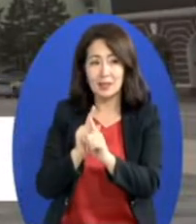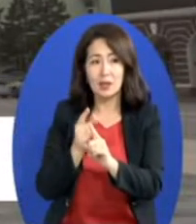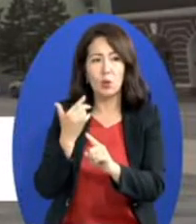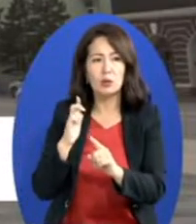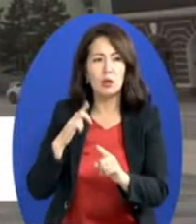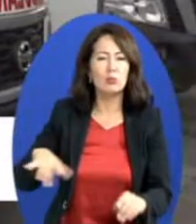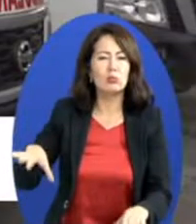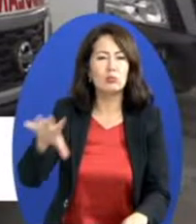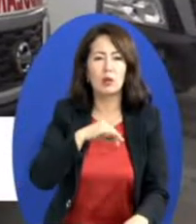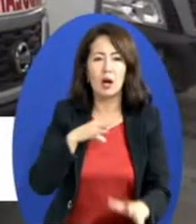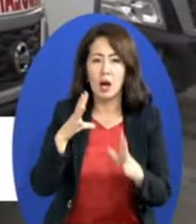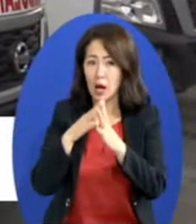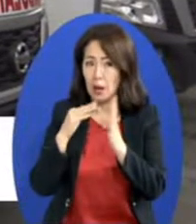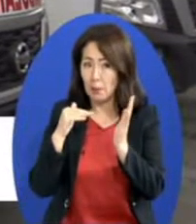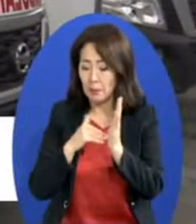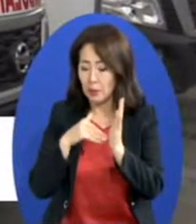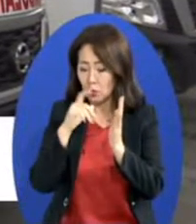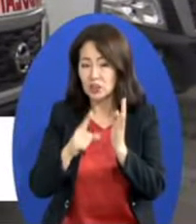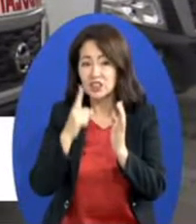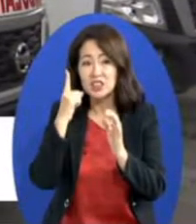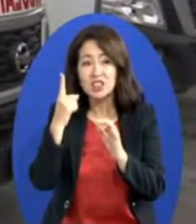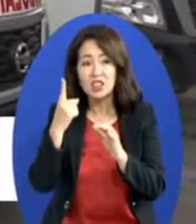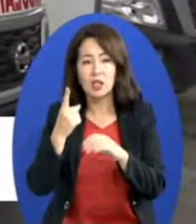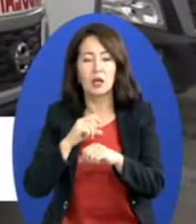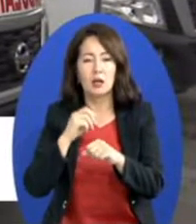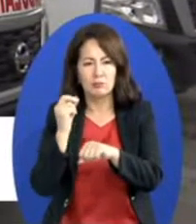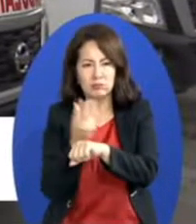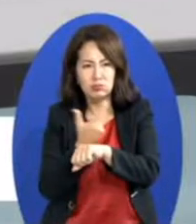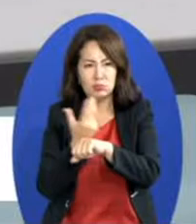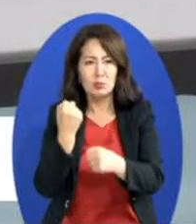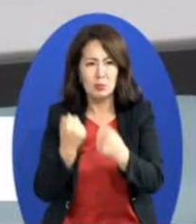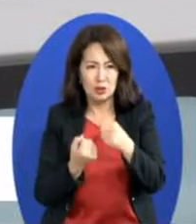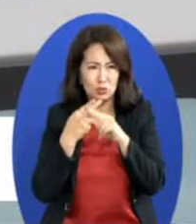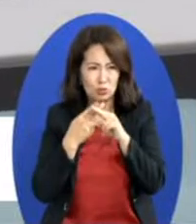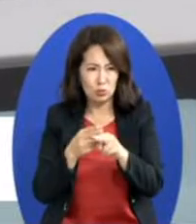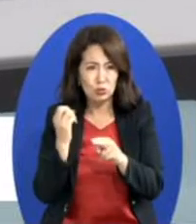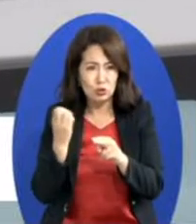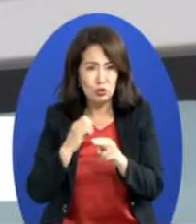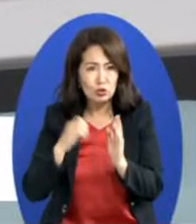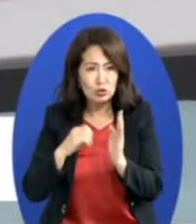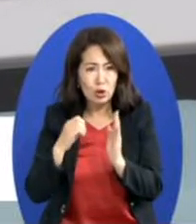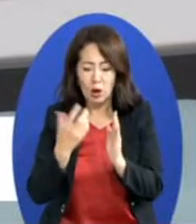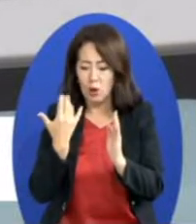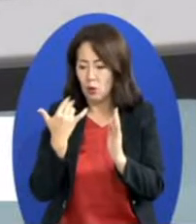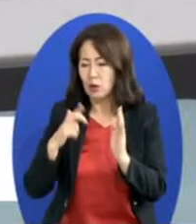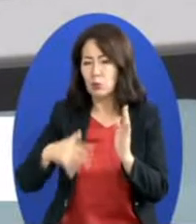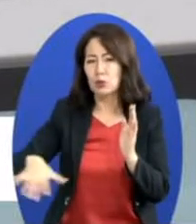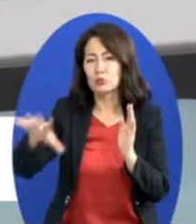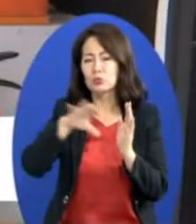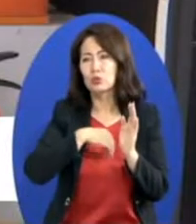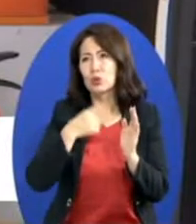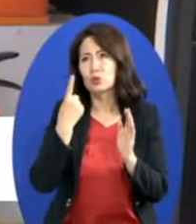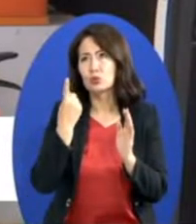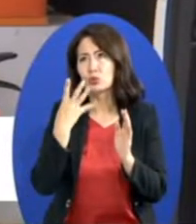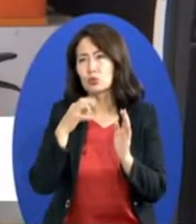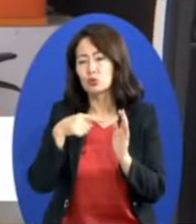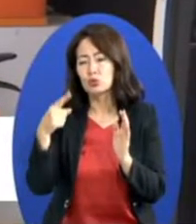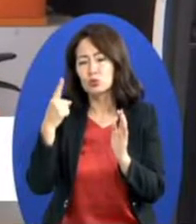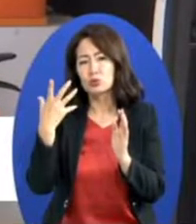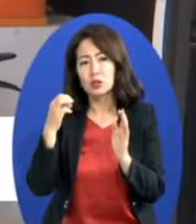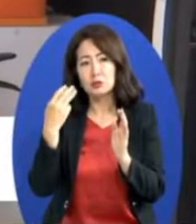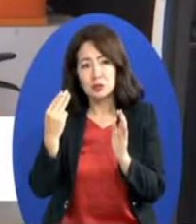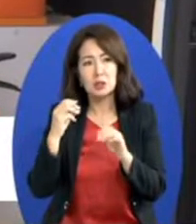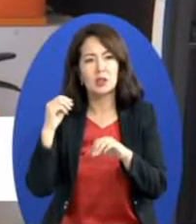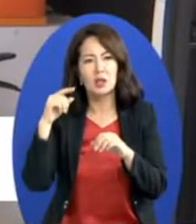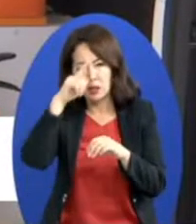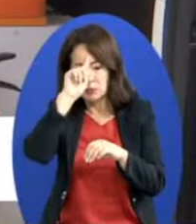бол нийслэлд 100,000 хүн тутамд нэг түргэний автомашин үйлчлэх ёстой байдаг. Өөрөөр хэлбэл Улаанбаатар хотод 140-150 ширхэг